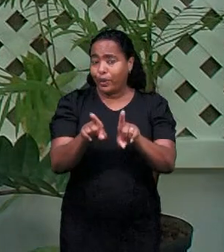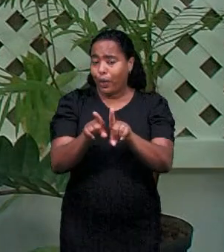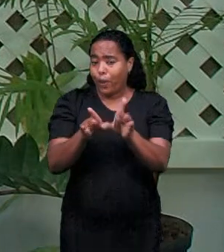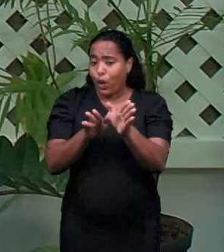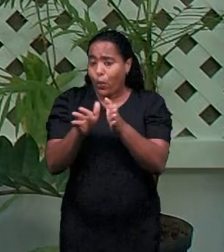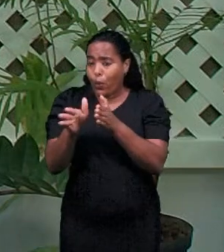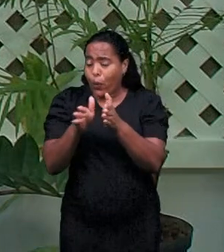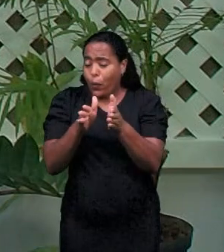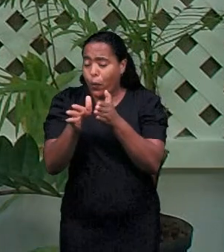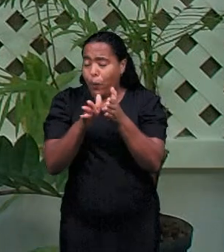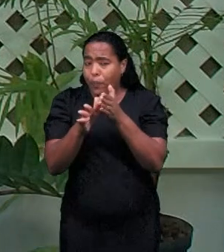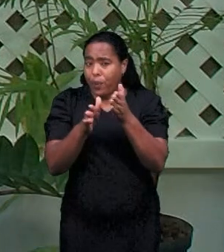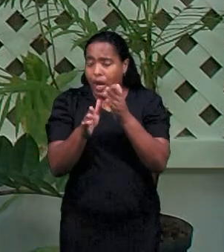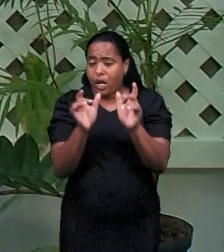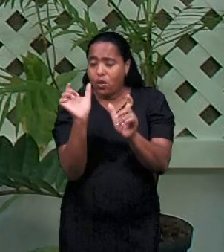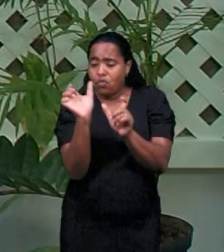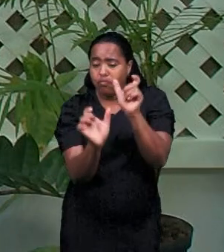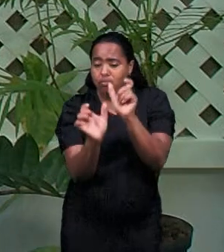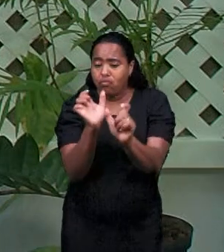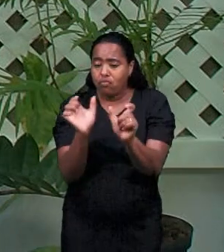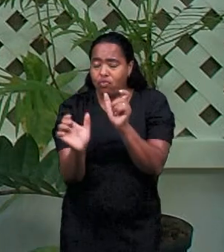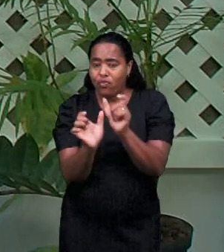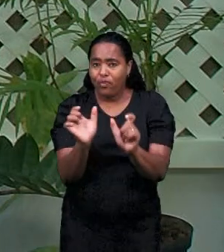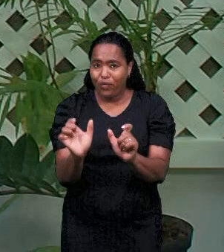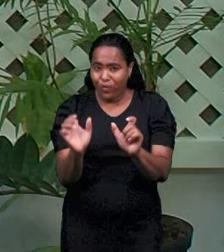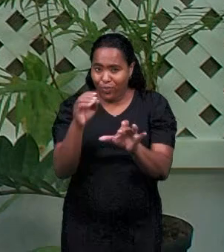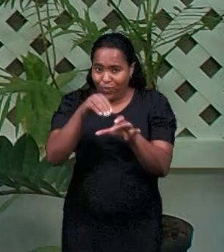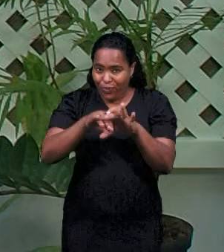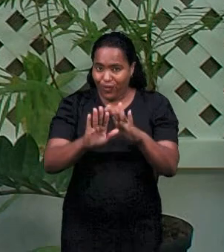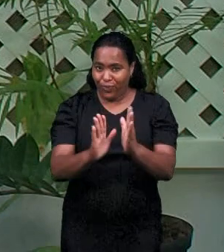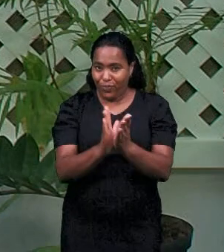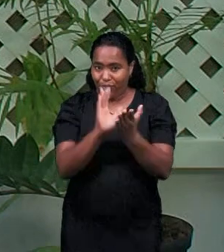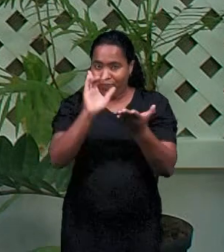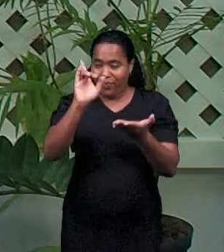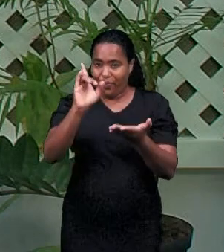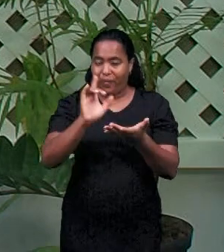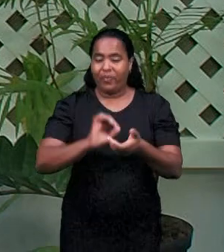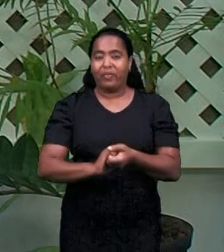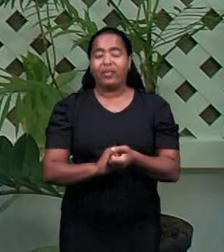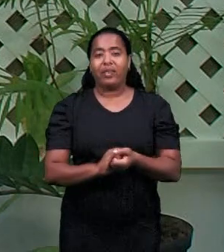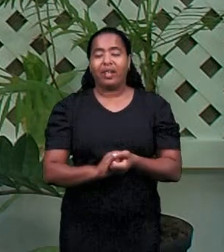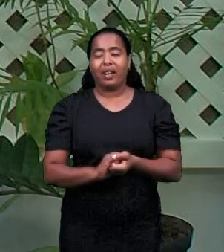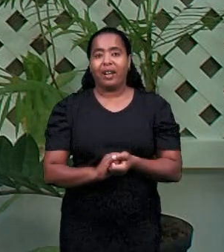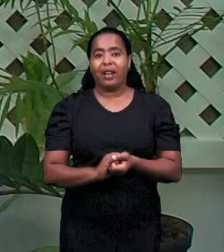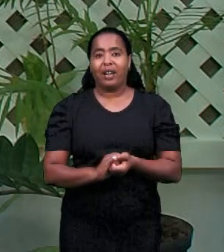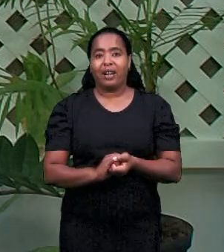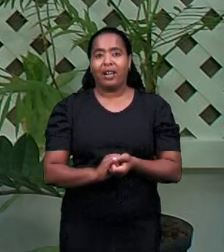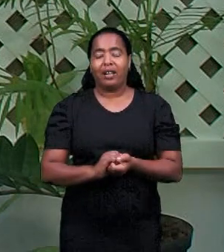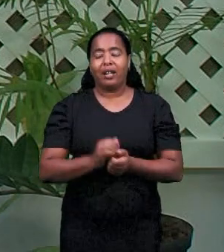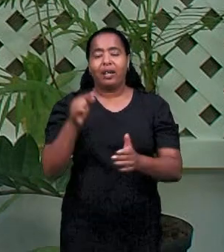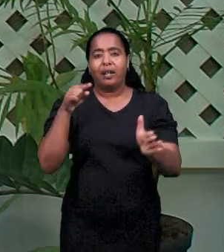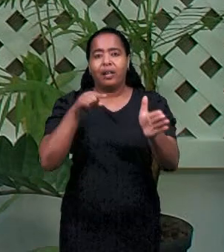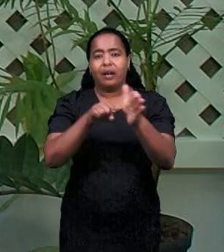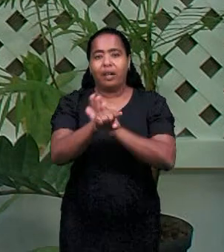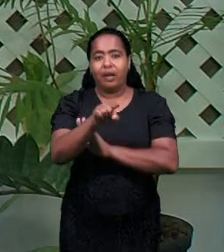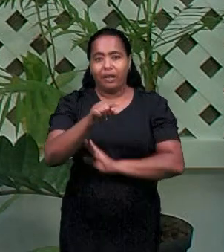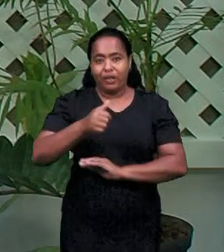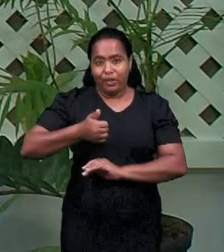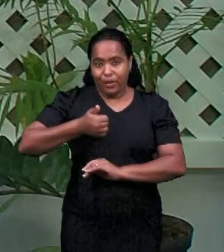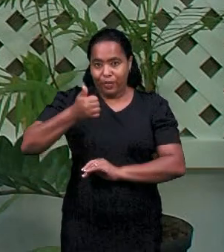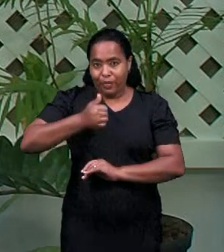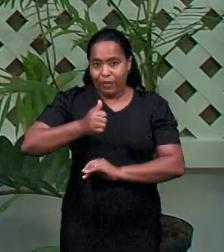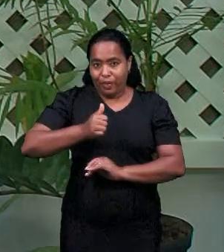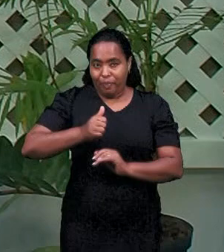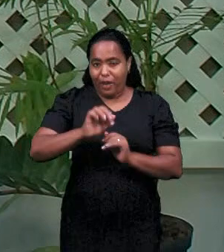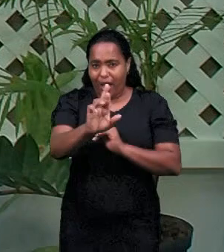mises dans la parole de Dieu. Nous allons ici donc passer à la première question. Vous avez répondu, presque tous ont